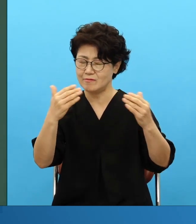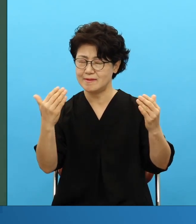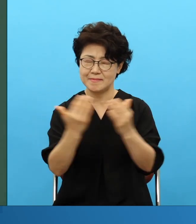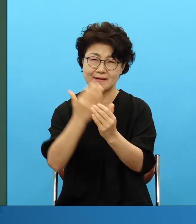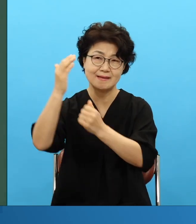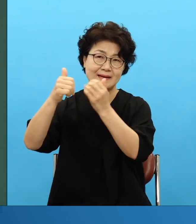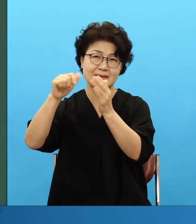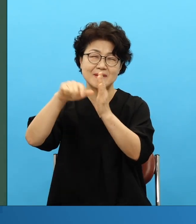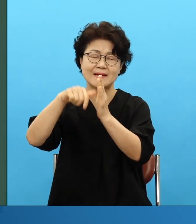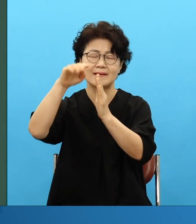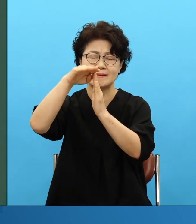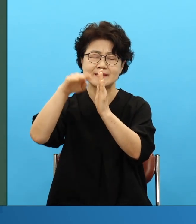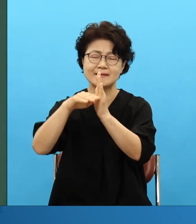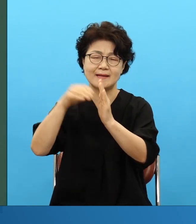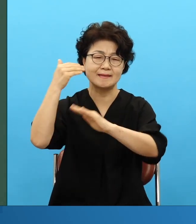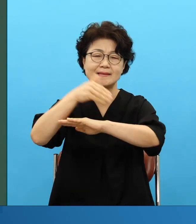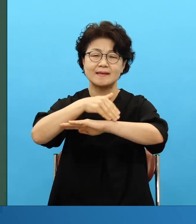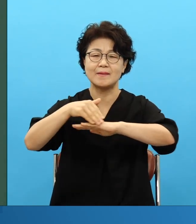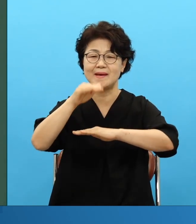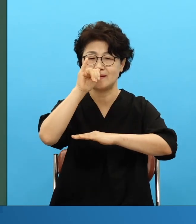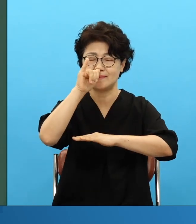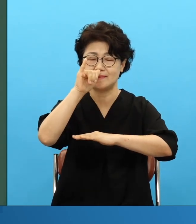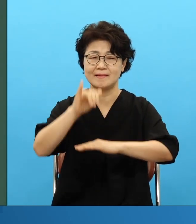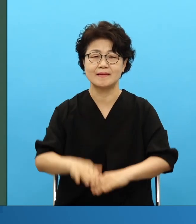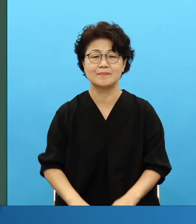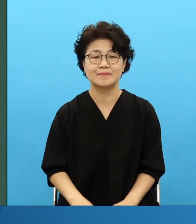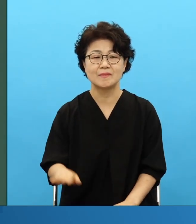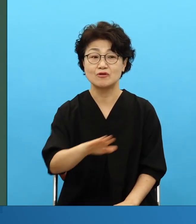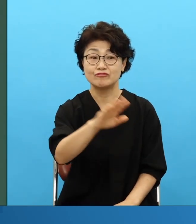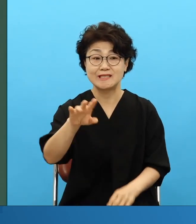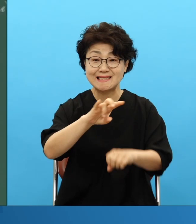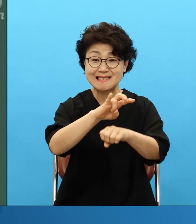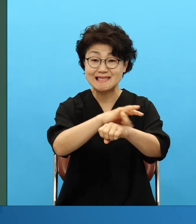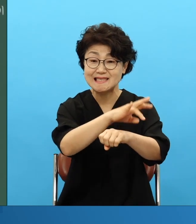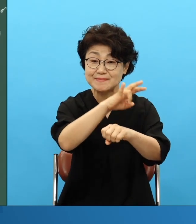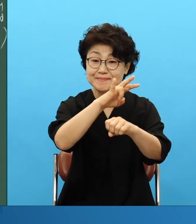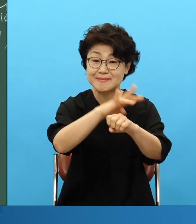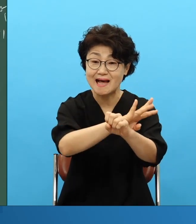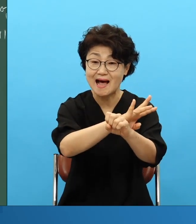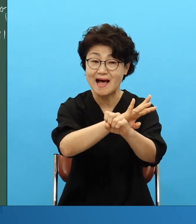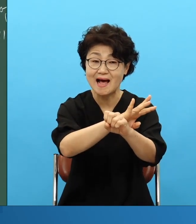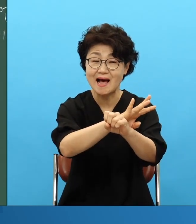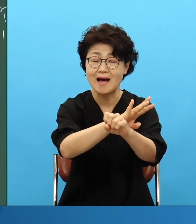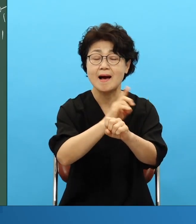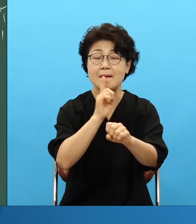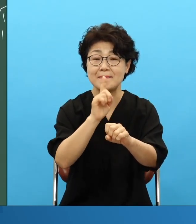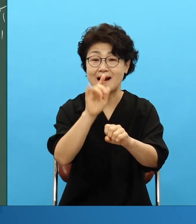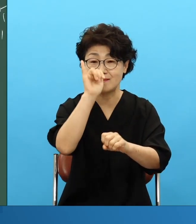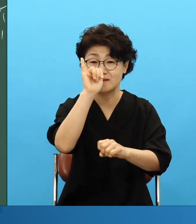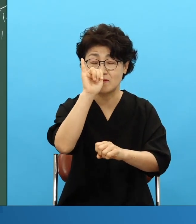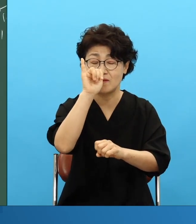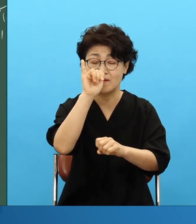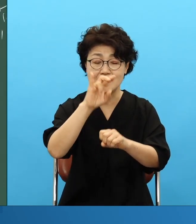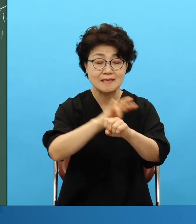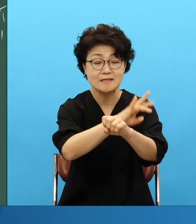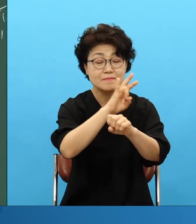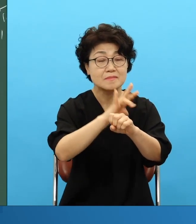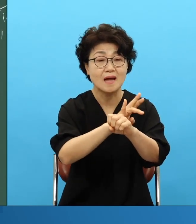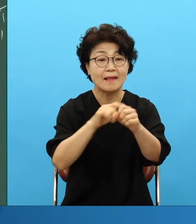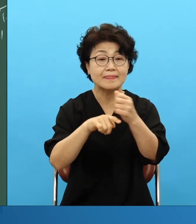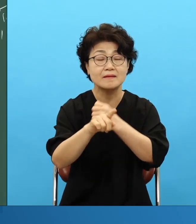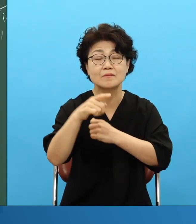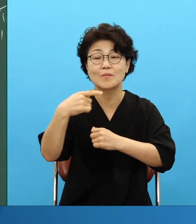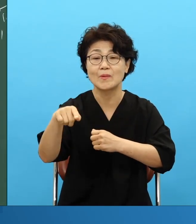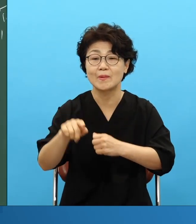schedule. 자, 우리는 24 하는데 24가 주로 어떤 겁니까? And we are doing 24. What is